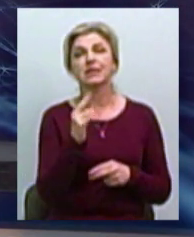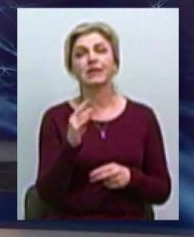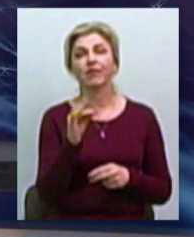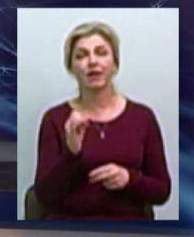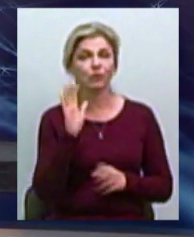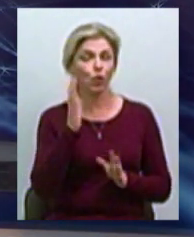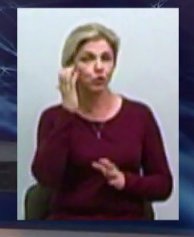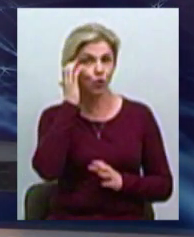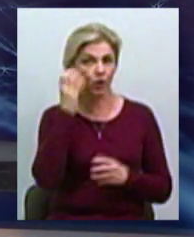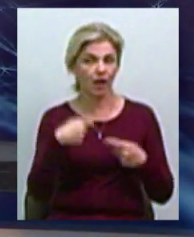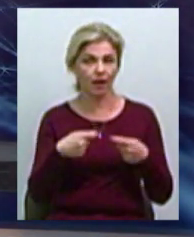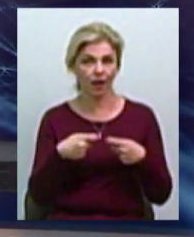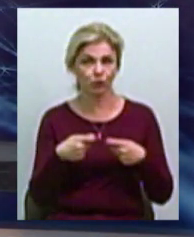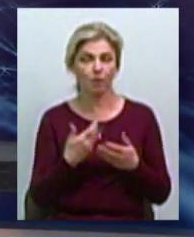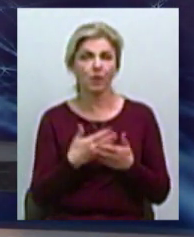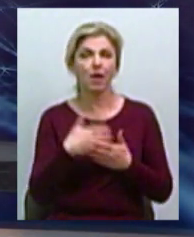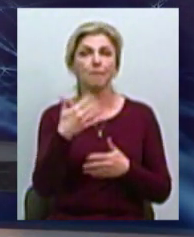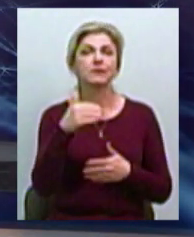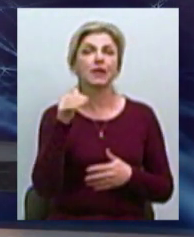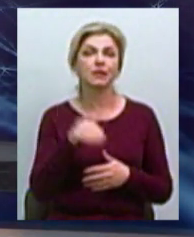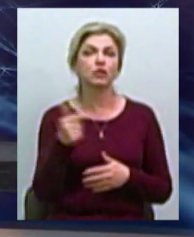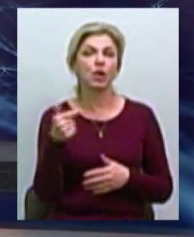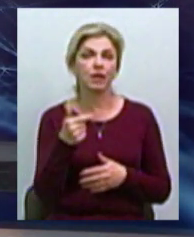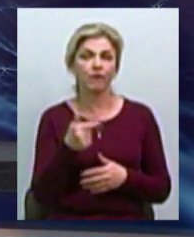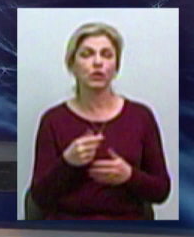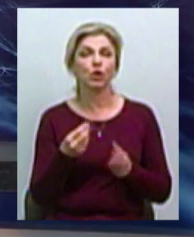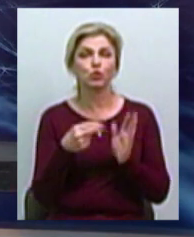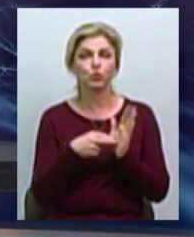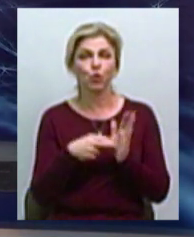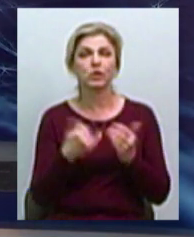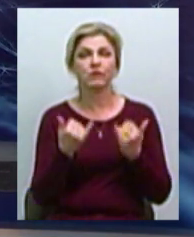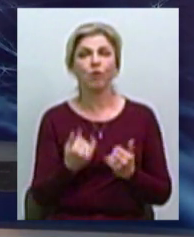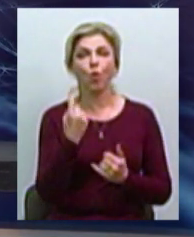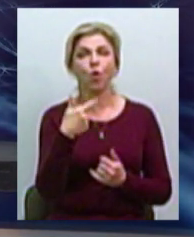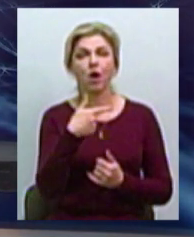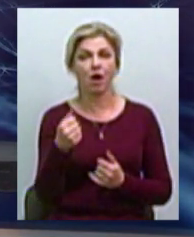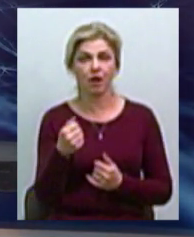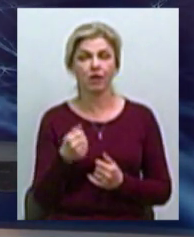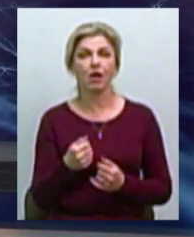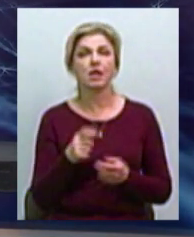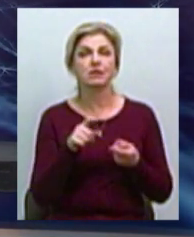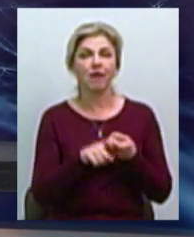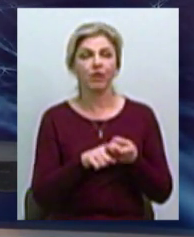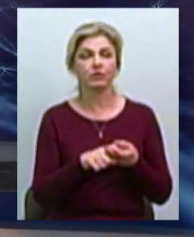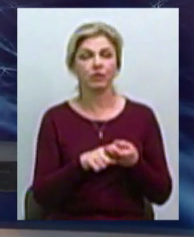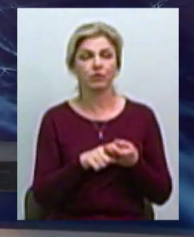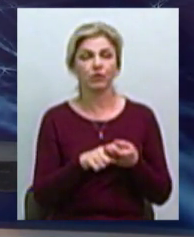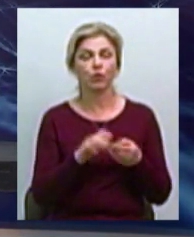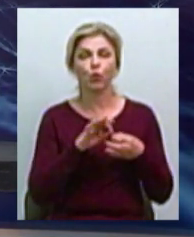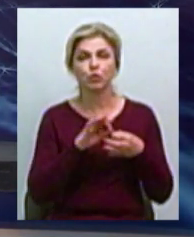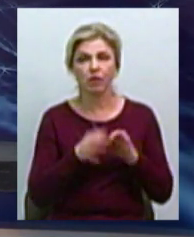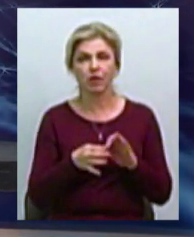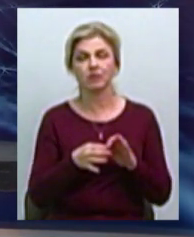що близько еквівалента 50 тисяч гривень стоїть сьогодні гектар. Там, в залежності від складності